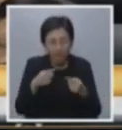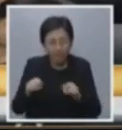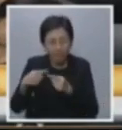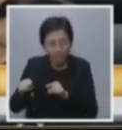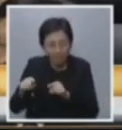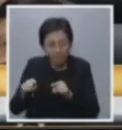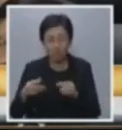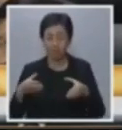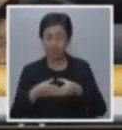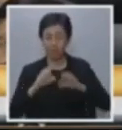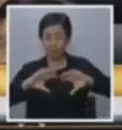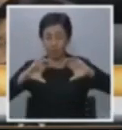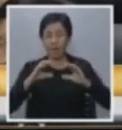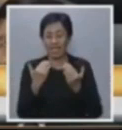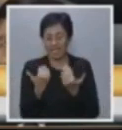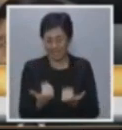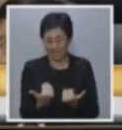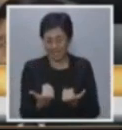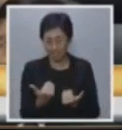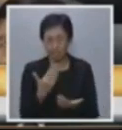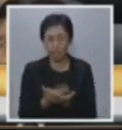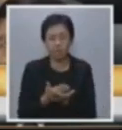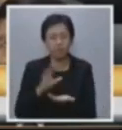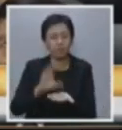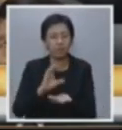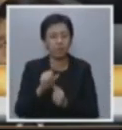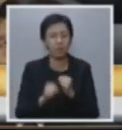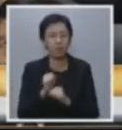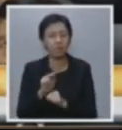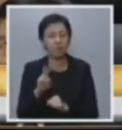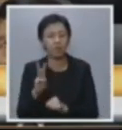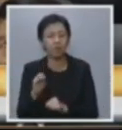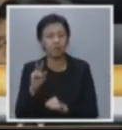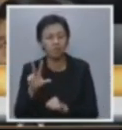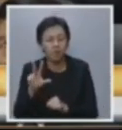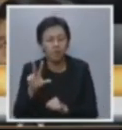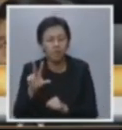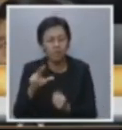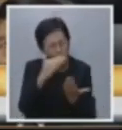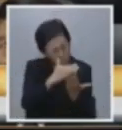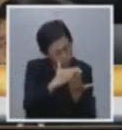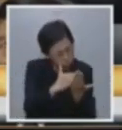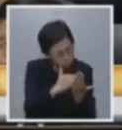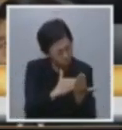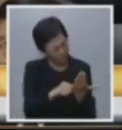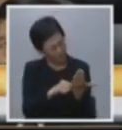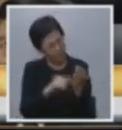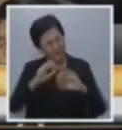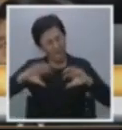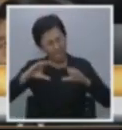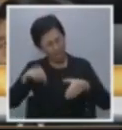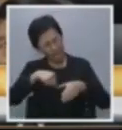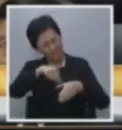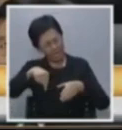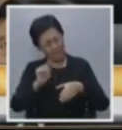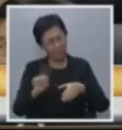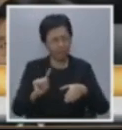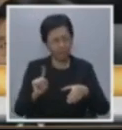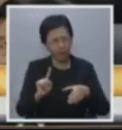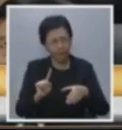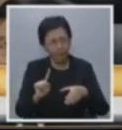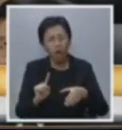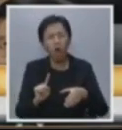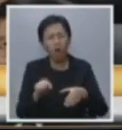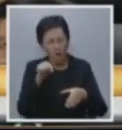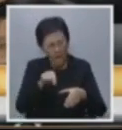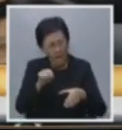าลนี้เนี่ยเราต้องยอมรับว่างบประมาณปี63เนี่ยอาจจะยังไม่ได้สะท้อนตัวตนที่แท้จริงของรัฐบาลยังไม่ได้สะท้อนตัว DNA ของ